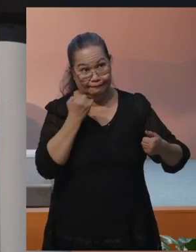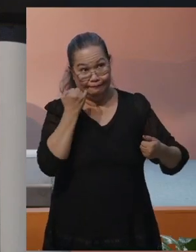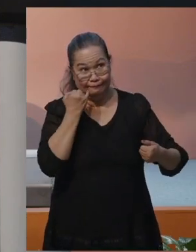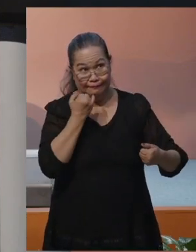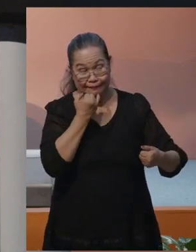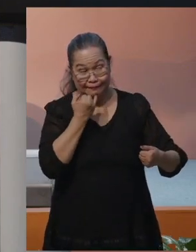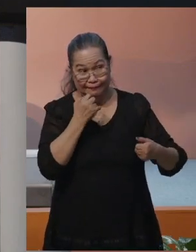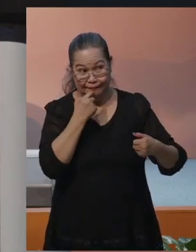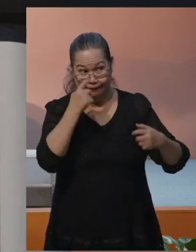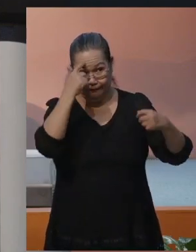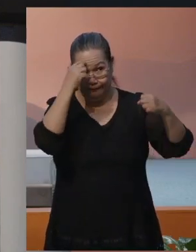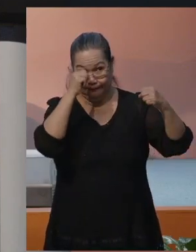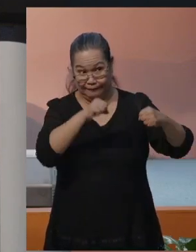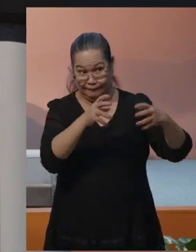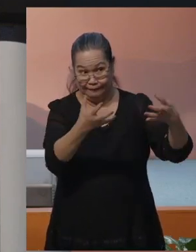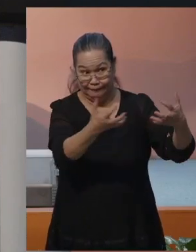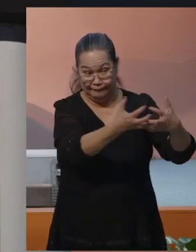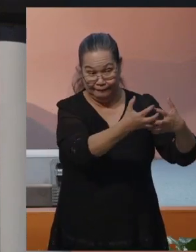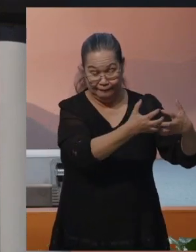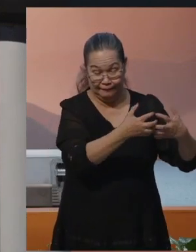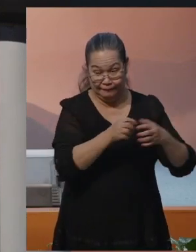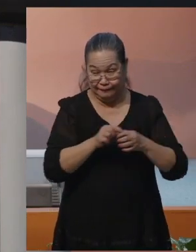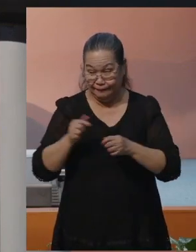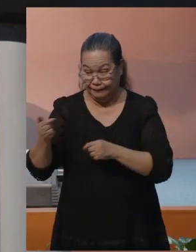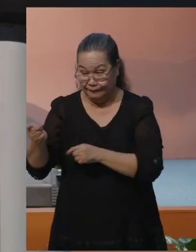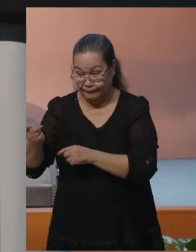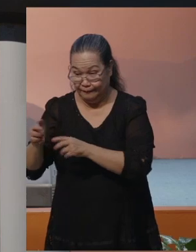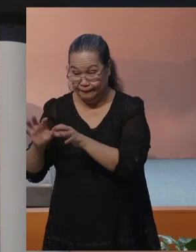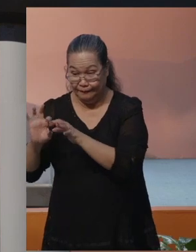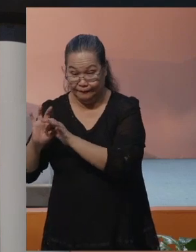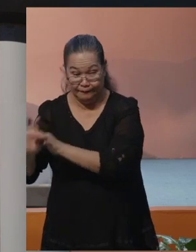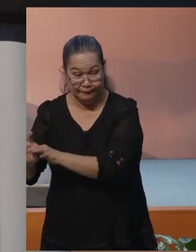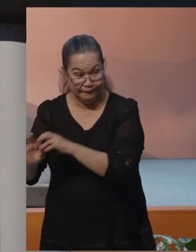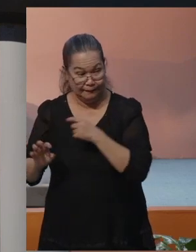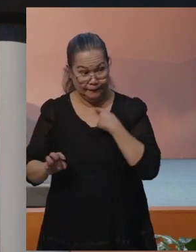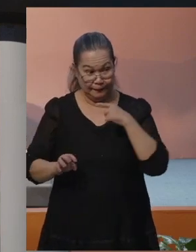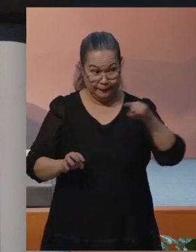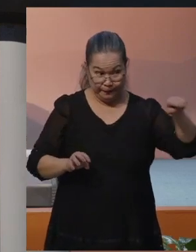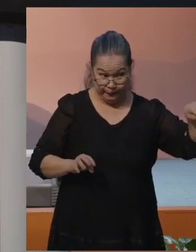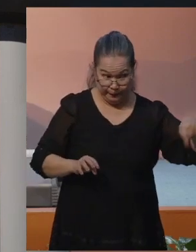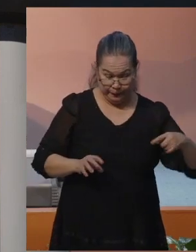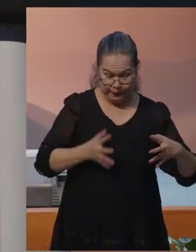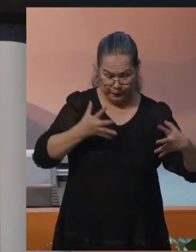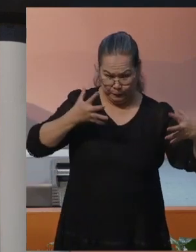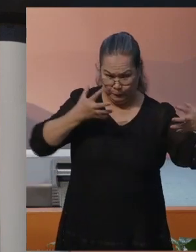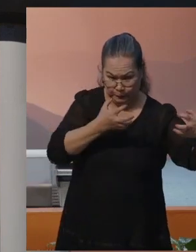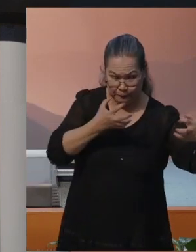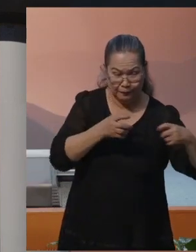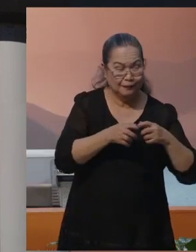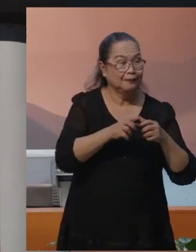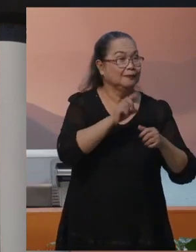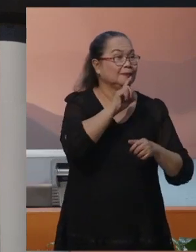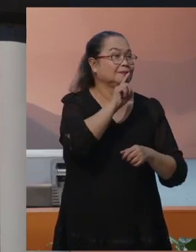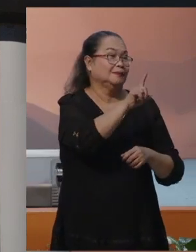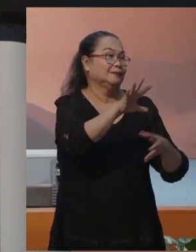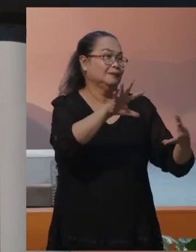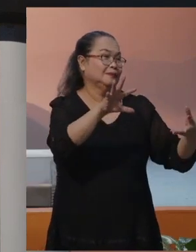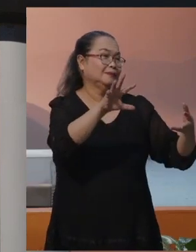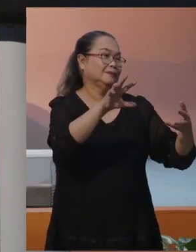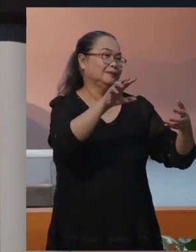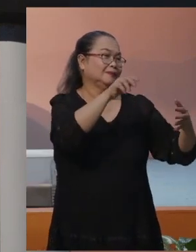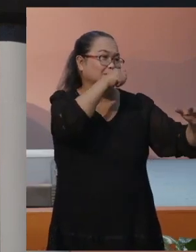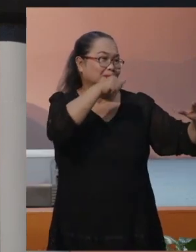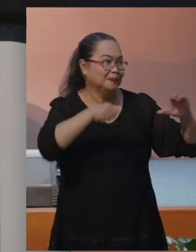dahil nakipagsundo ang Israel sa Gibeon o ang Gibeon sa Israel. Sila ang nagtangkang magtago sa loob ng